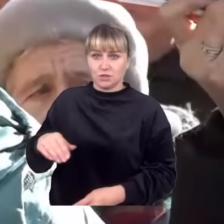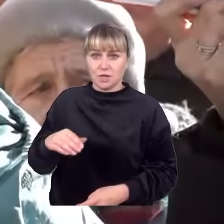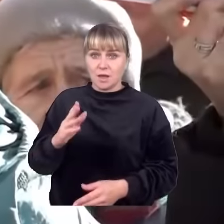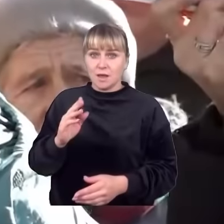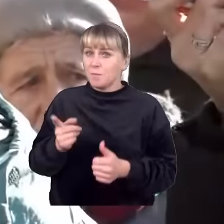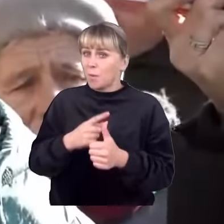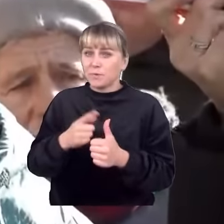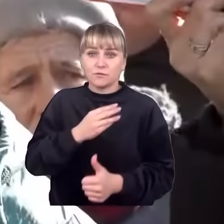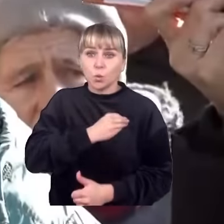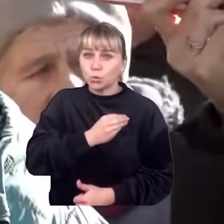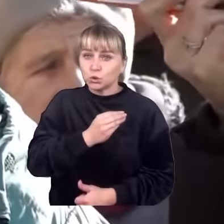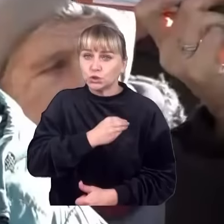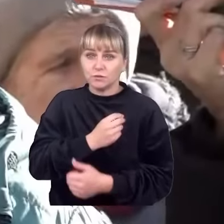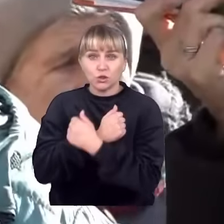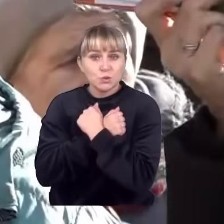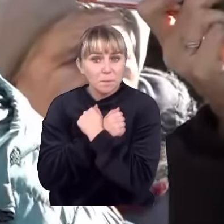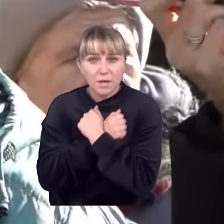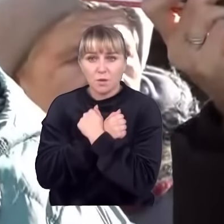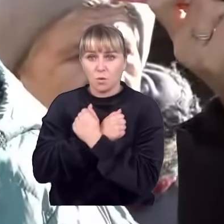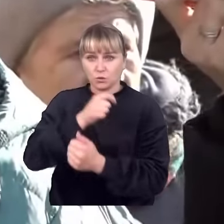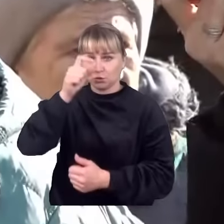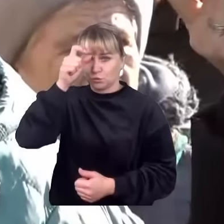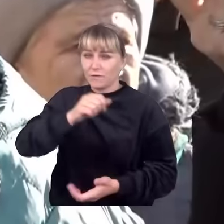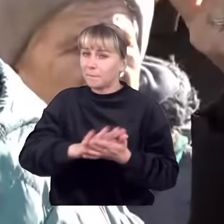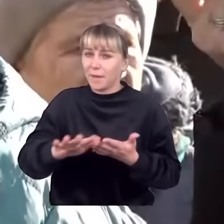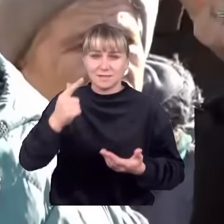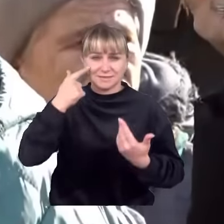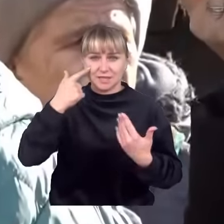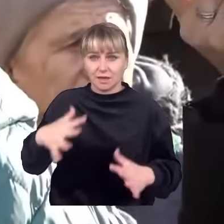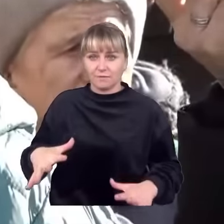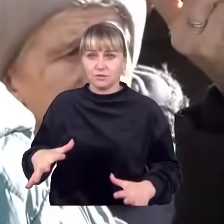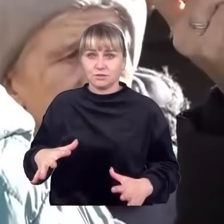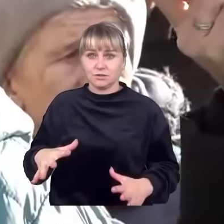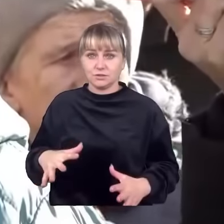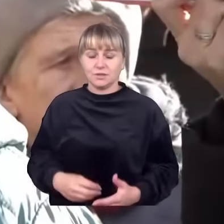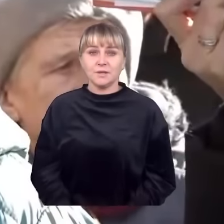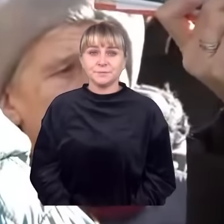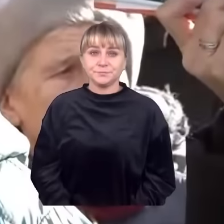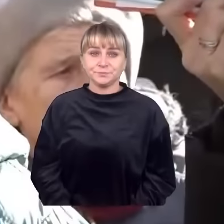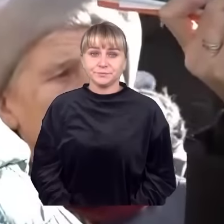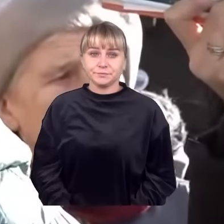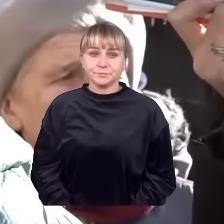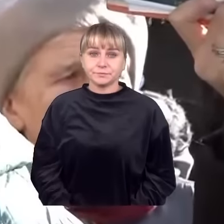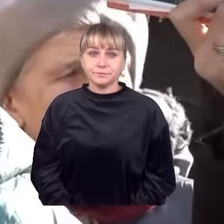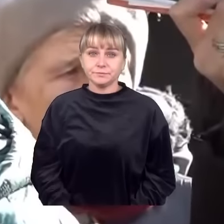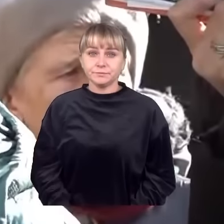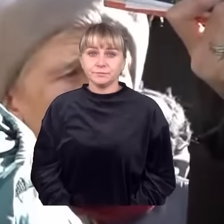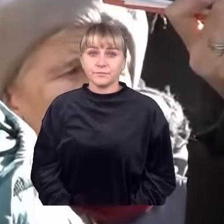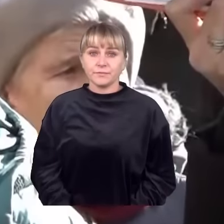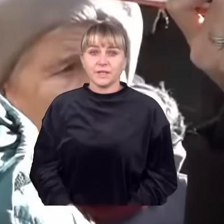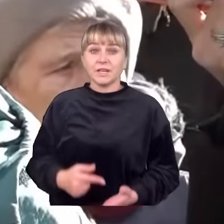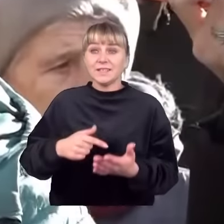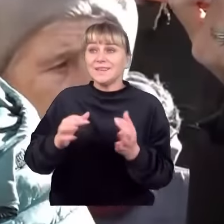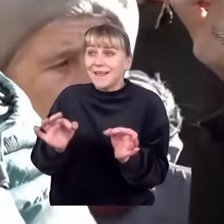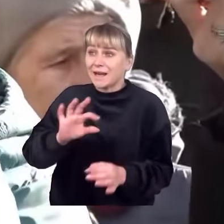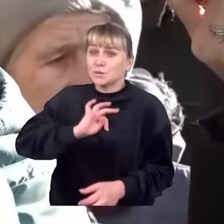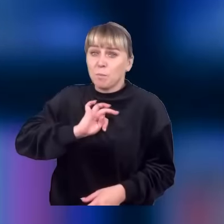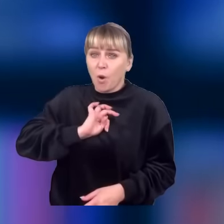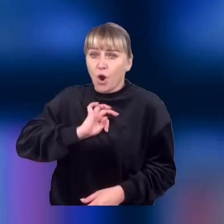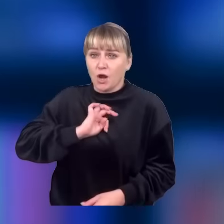do drugiego człowieka, bez nienawiści. I nie wiem, no... I to moje dziecko teraz tak jest poniewierane.